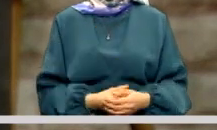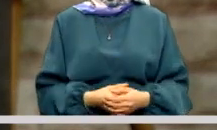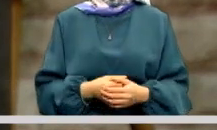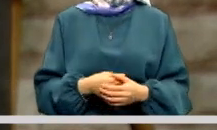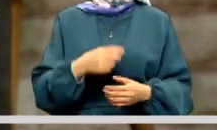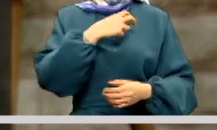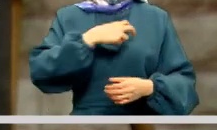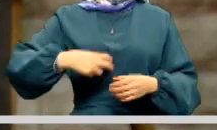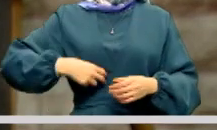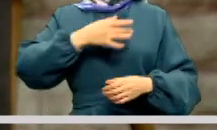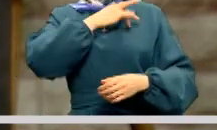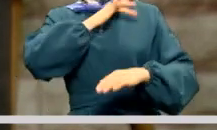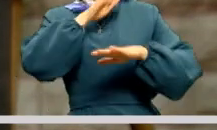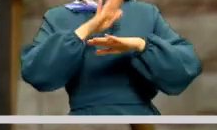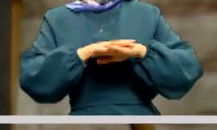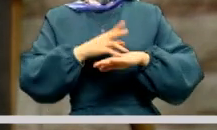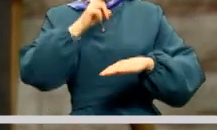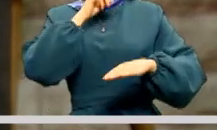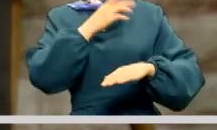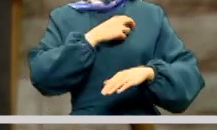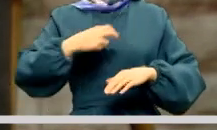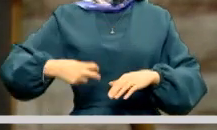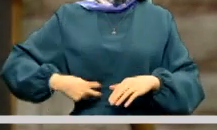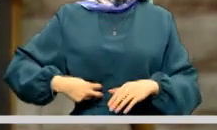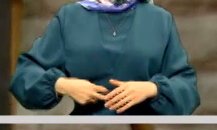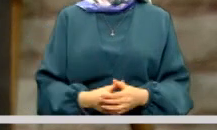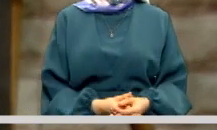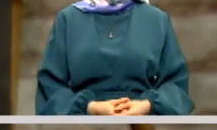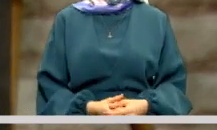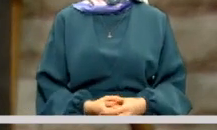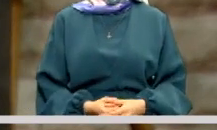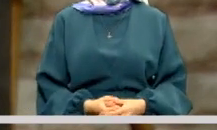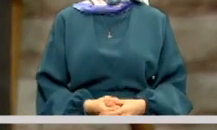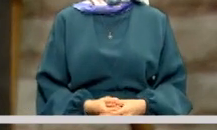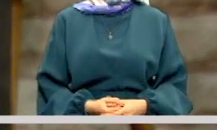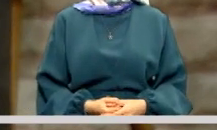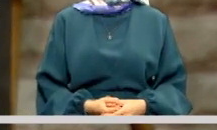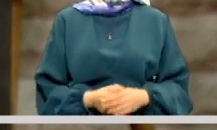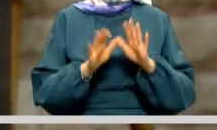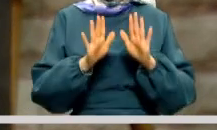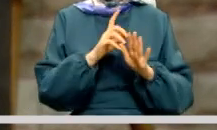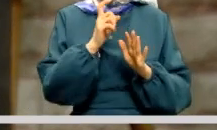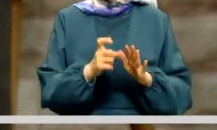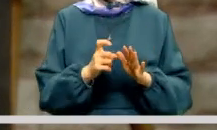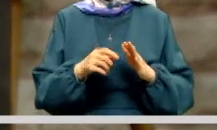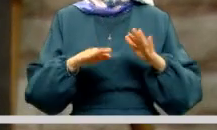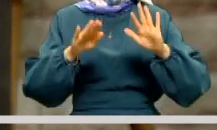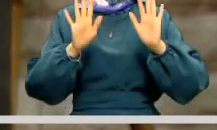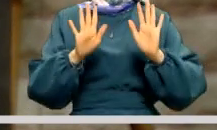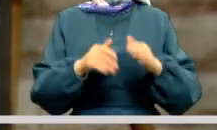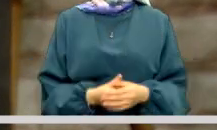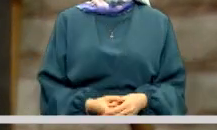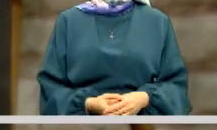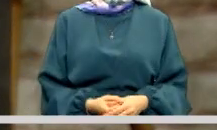iman ettik Peygamberimiz son peygamber peygamberler zincirinin son halkası tamam mı Tamam değil